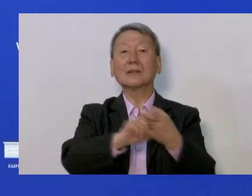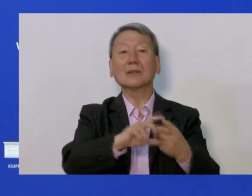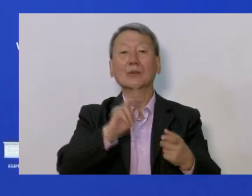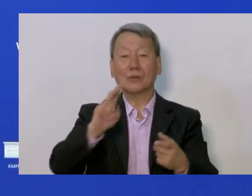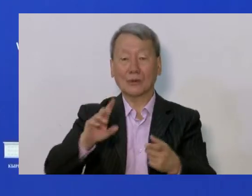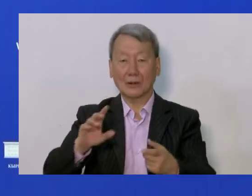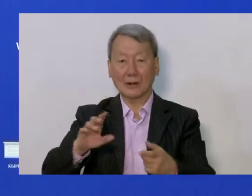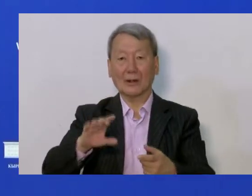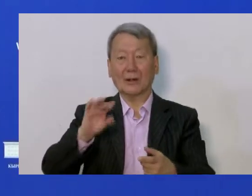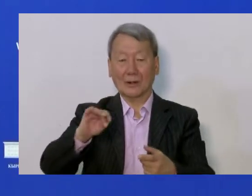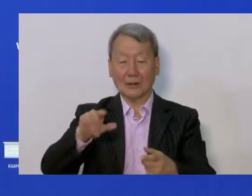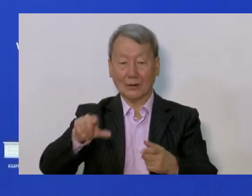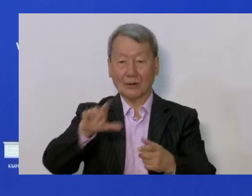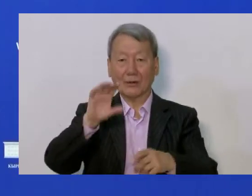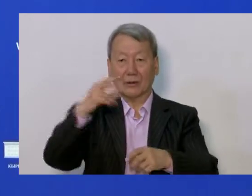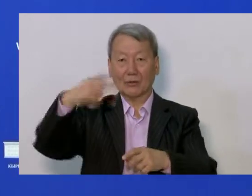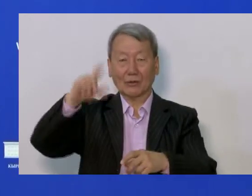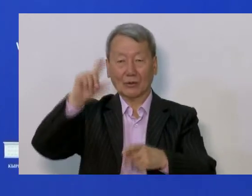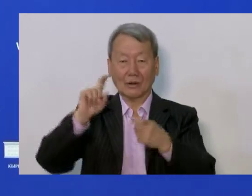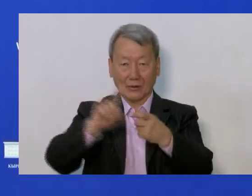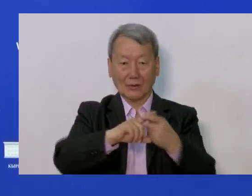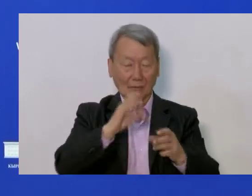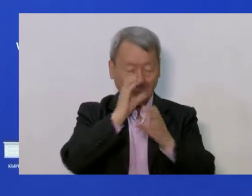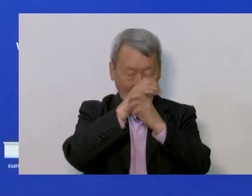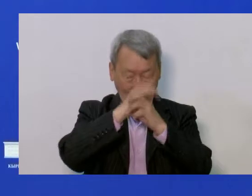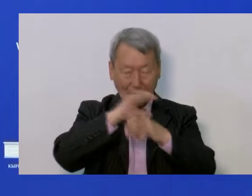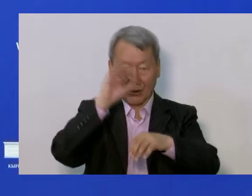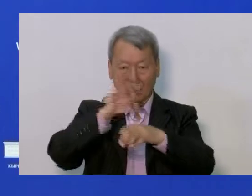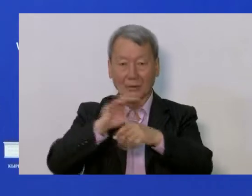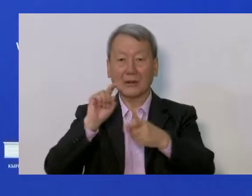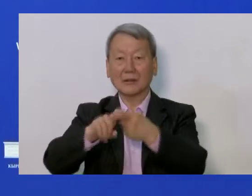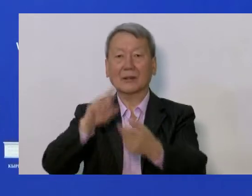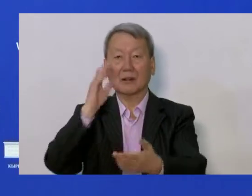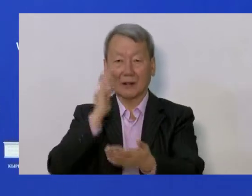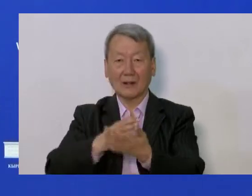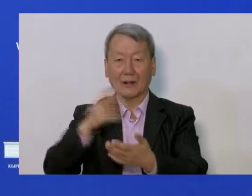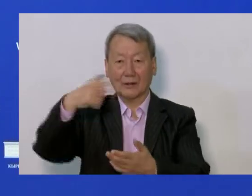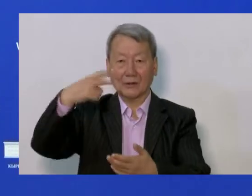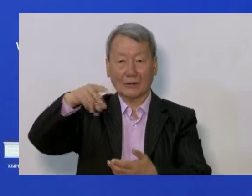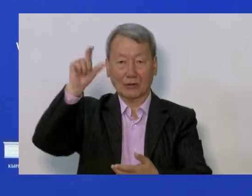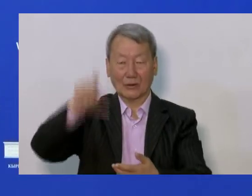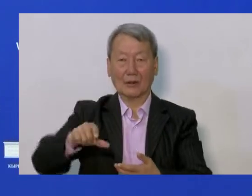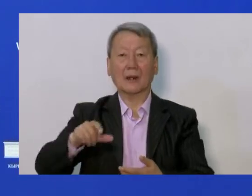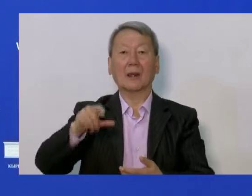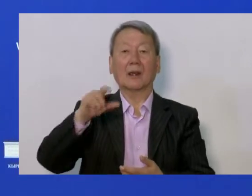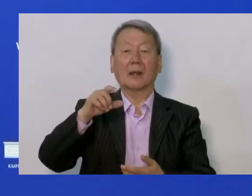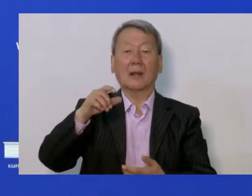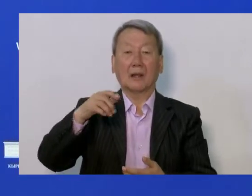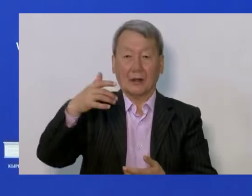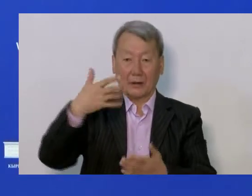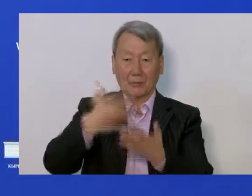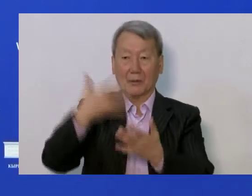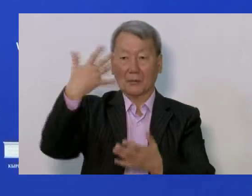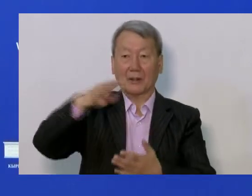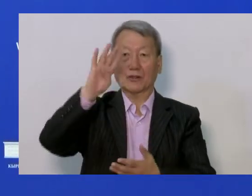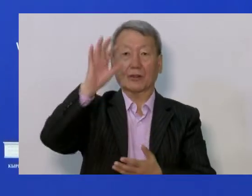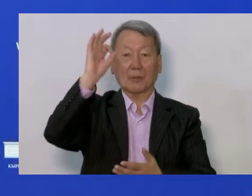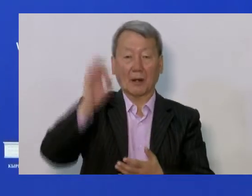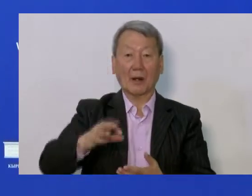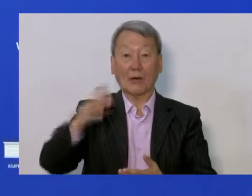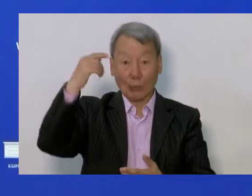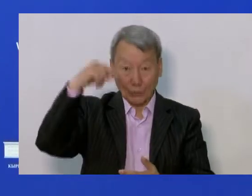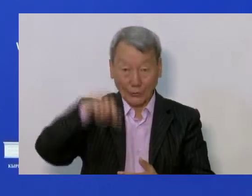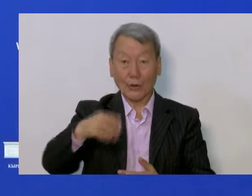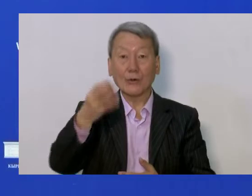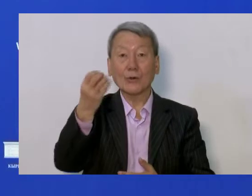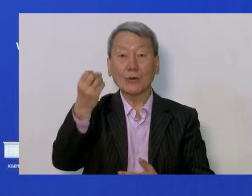такталып ошолордун арасында жанагындай лабораториялык изилдөө жүргүзгөндө ошол 20 учуру 54% түзүп атат. Ошол